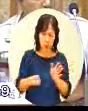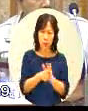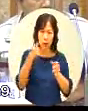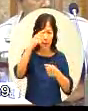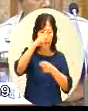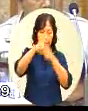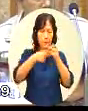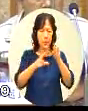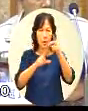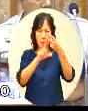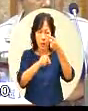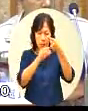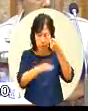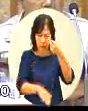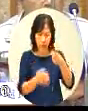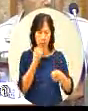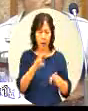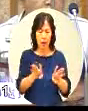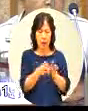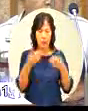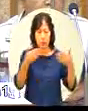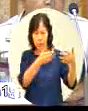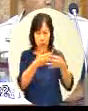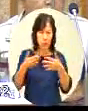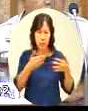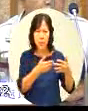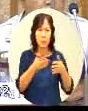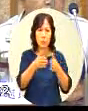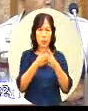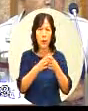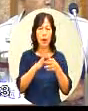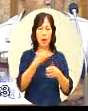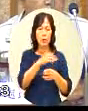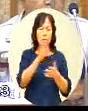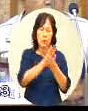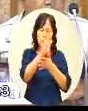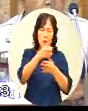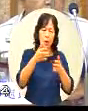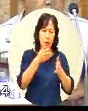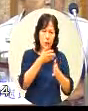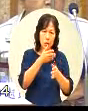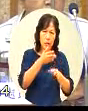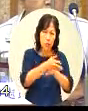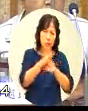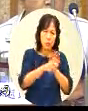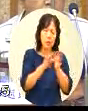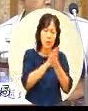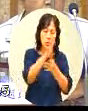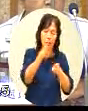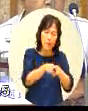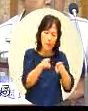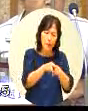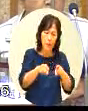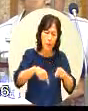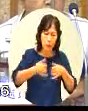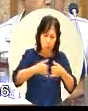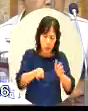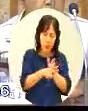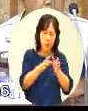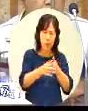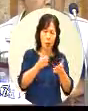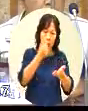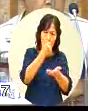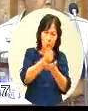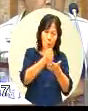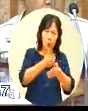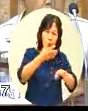它整个要完成，要通车了哈。通车完以后，我们就当然希望未来行经平面的这一些重型车辆，或是所谓货柜拖车，